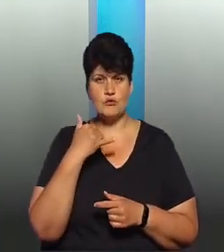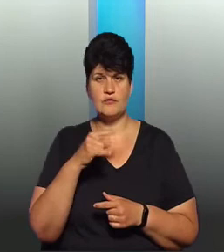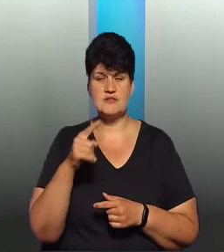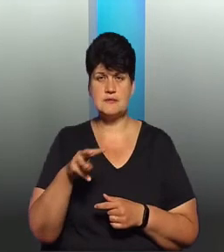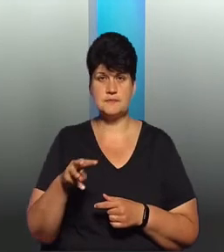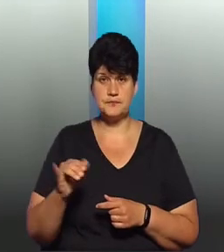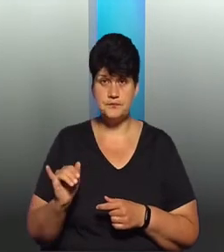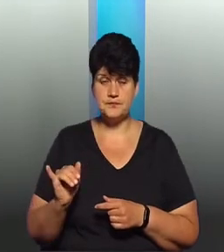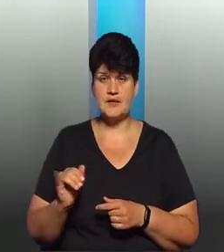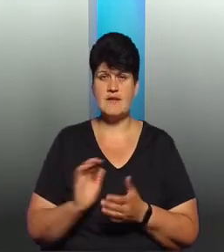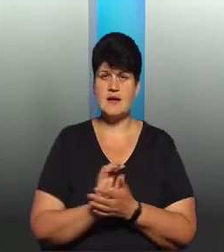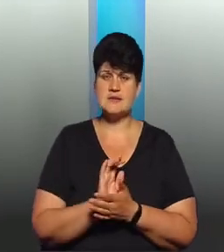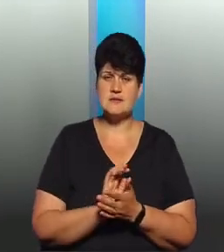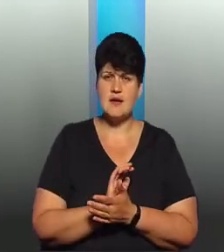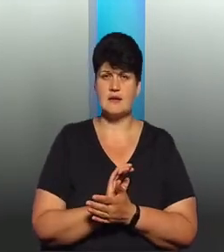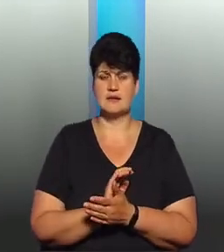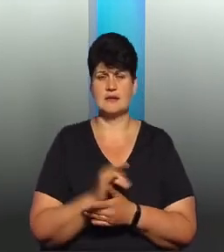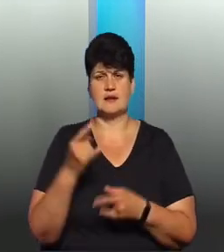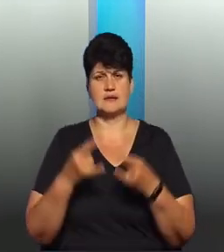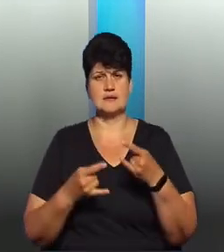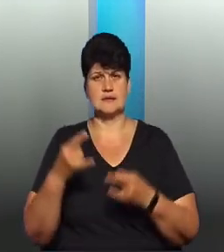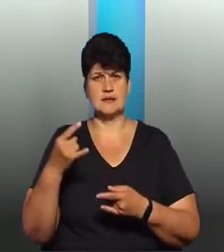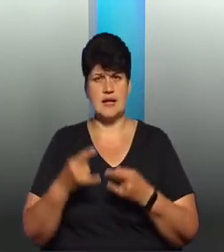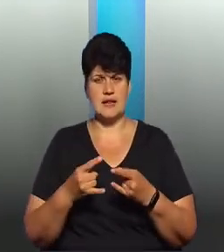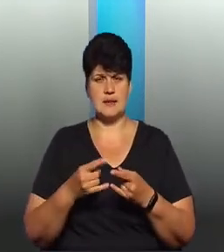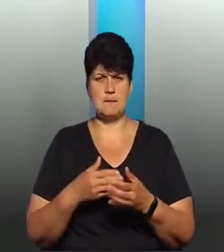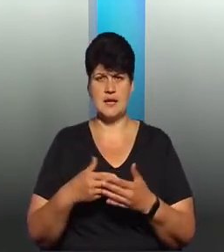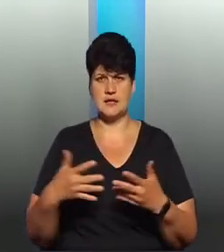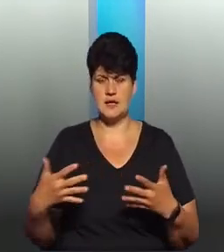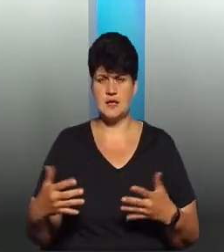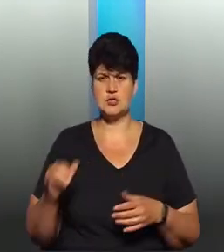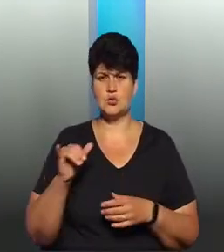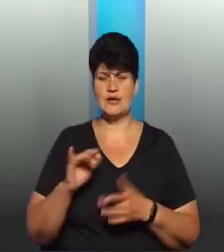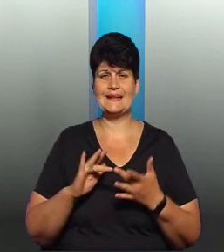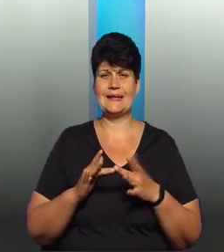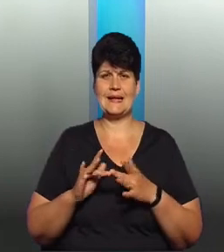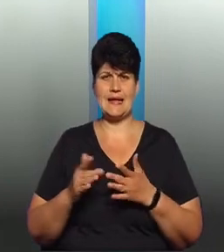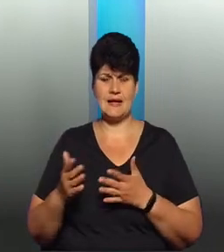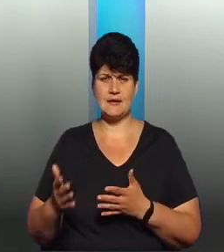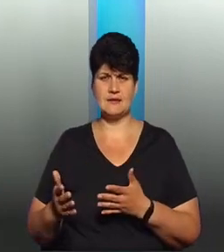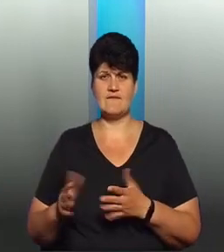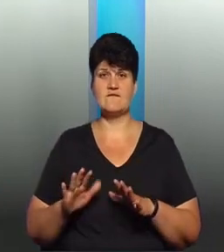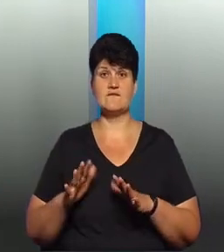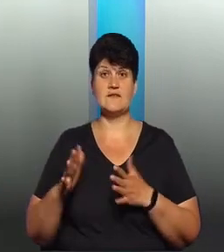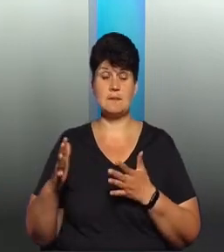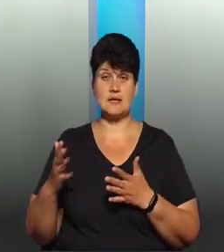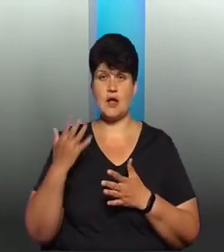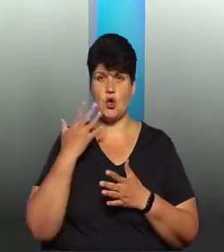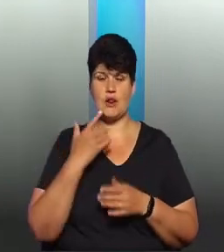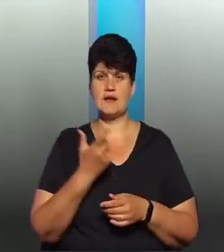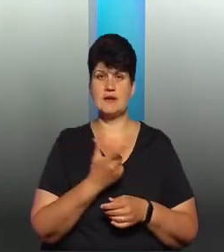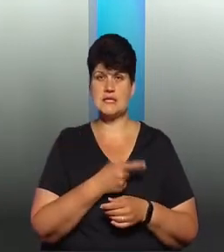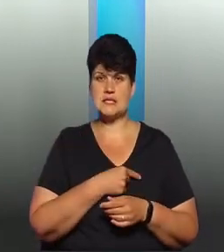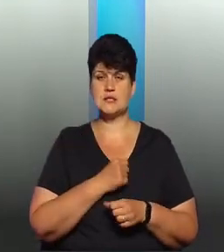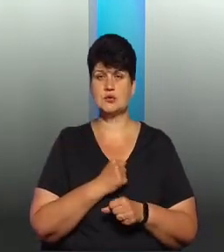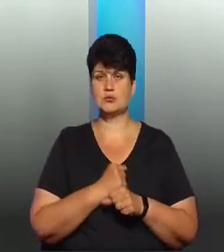у телепередачах, у інтернет-просторі випадків, коли вакцинація привела до певних негативних наслідків. І